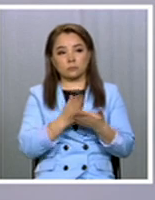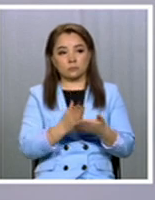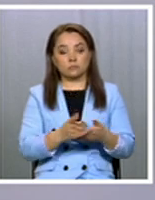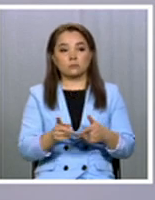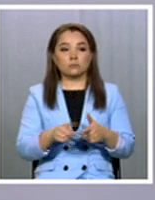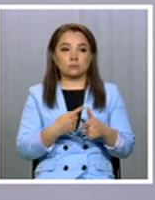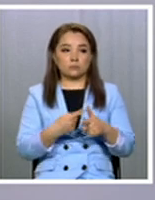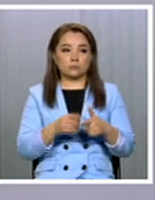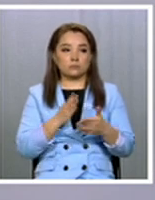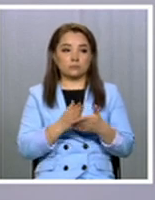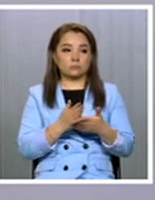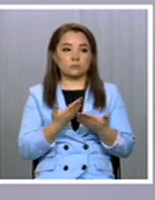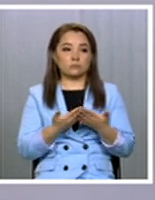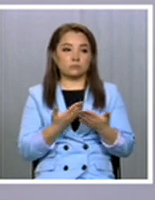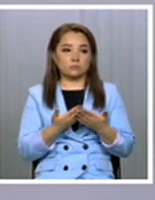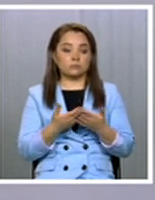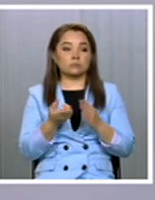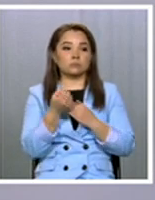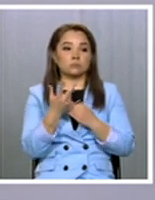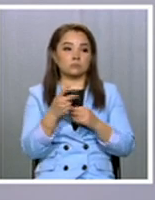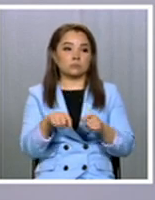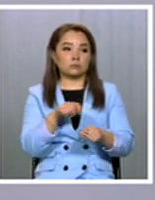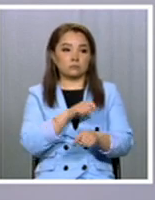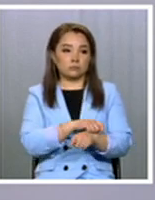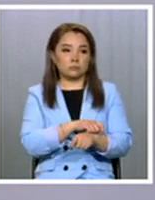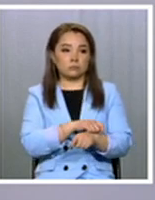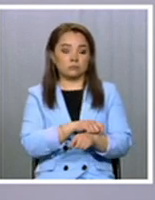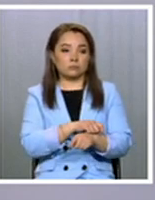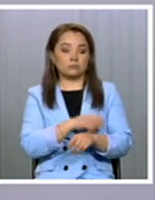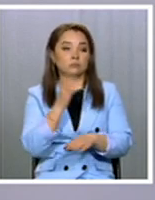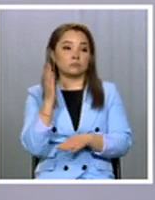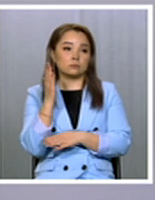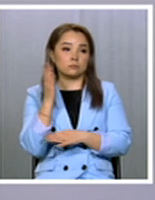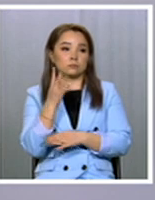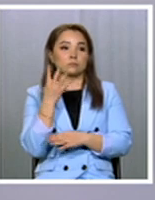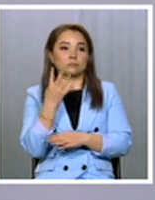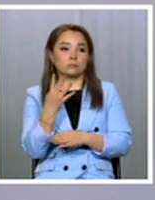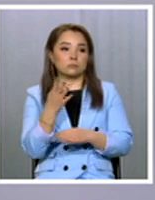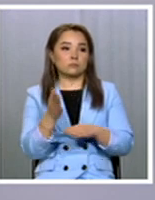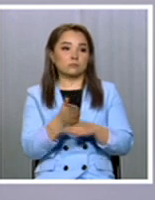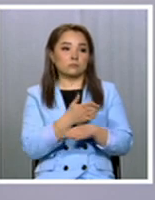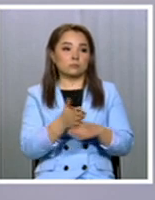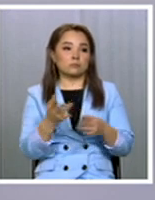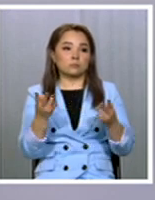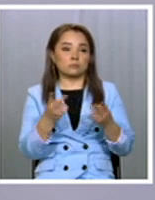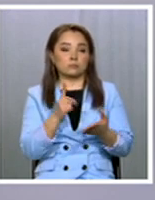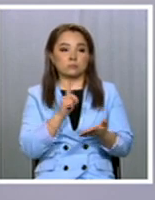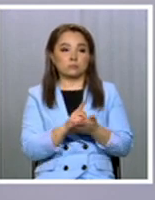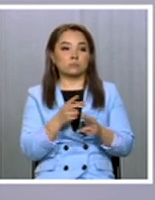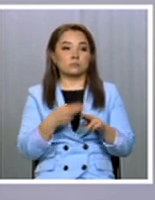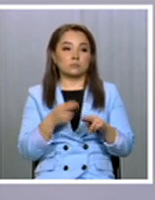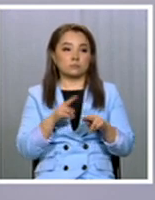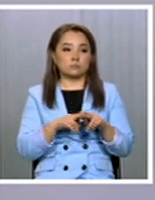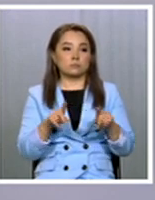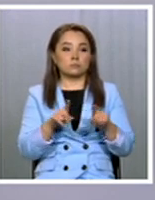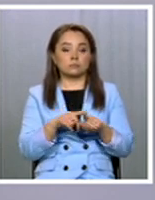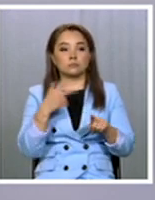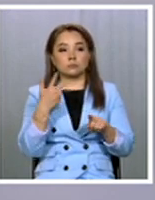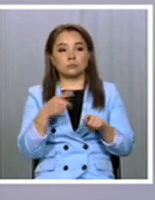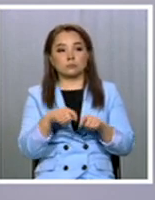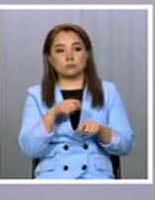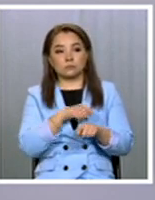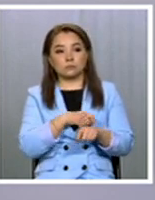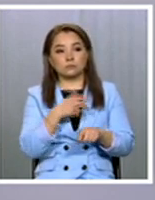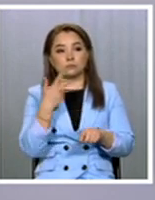Немесе, келесі мысал, 13 метр ағашты 4 бөлікке бөлу. Мұнда 3 метрдан